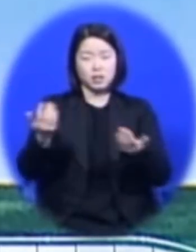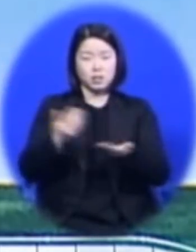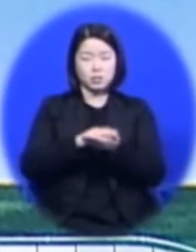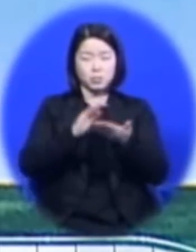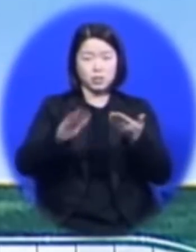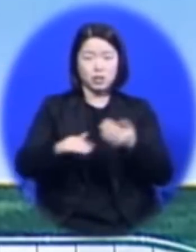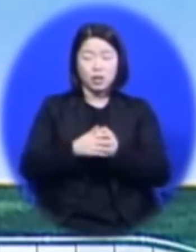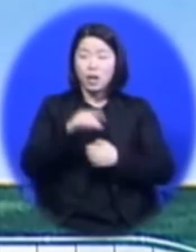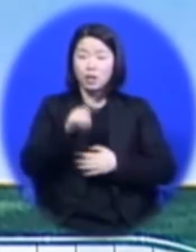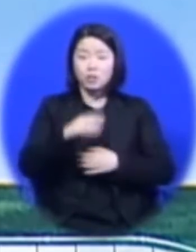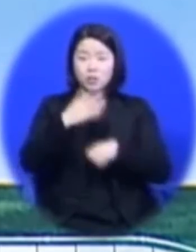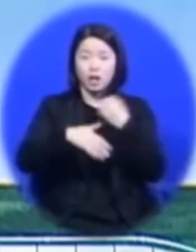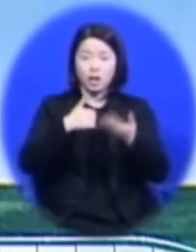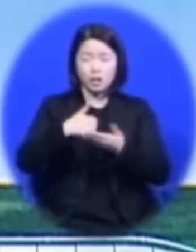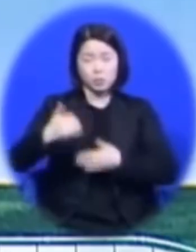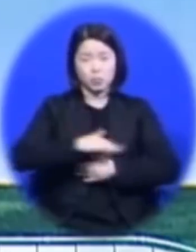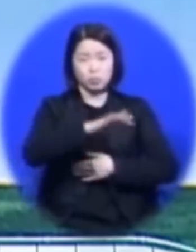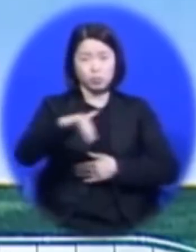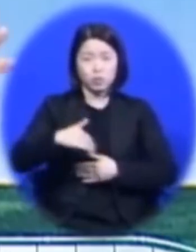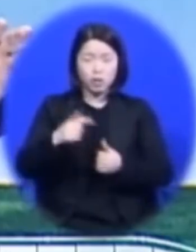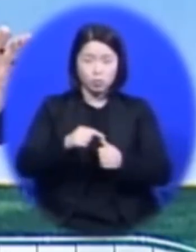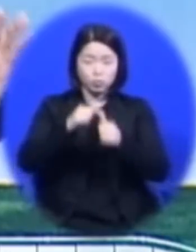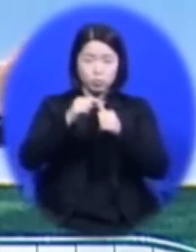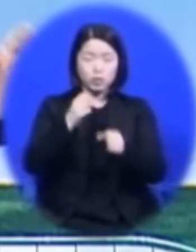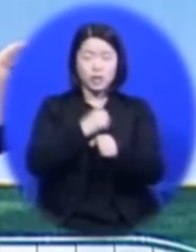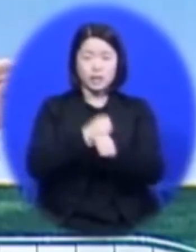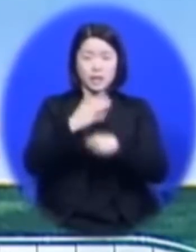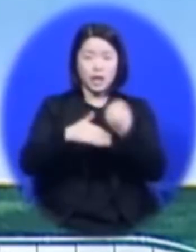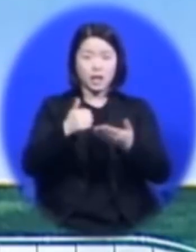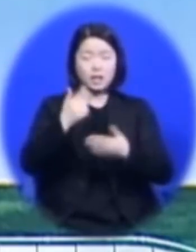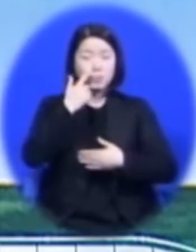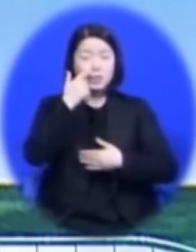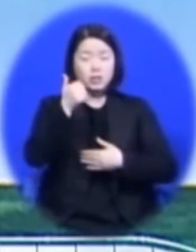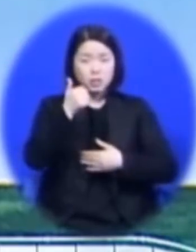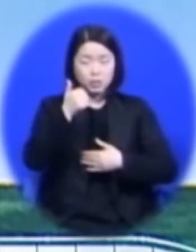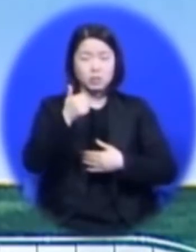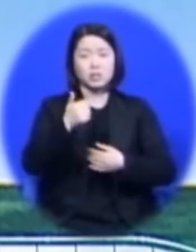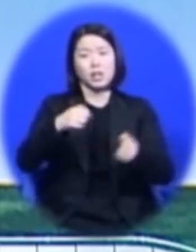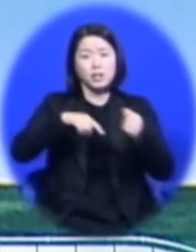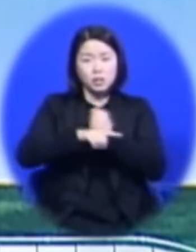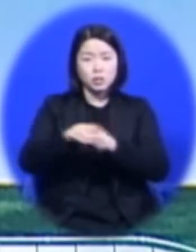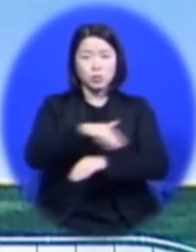여러분 이것이 하나님이 우리를 구원하시는 하나님의 뜻이고 계획입니다